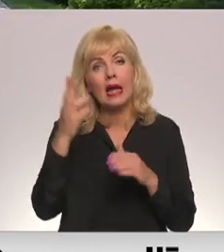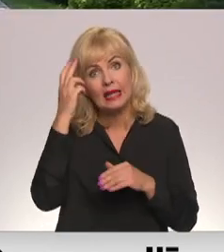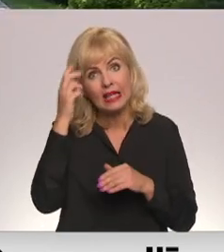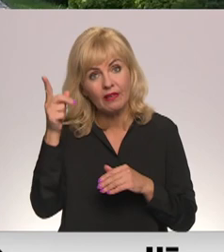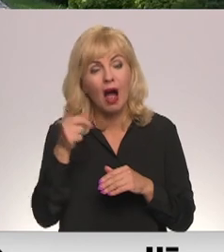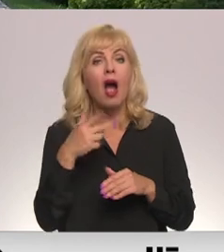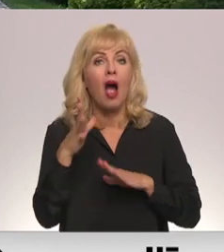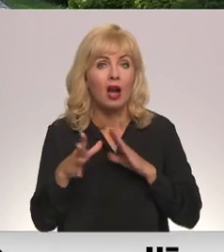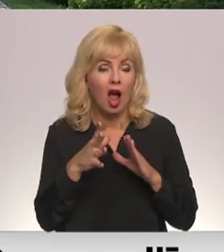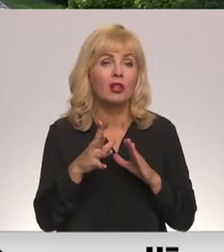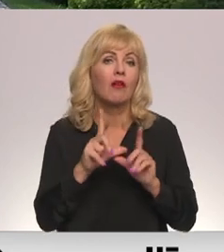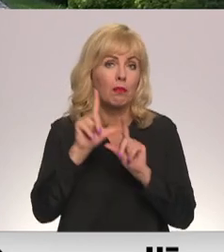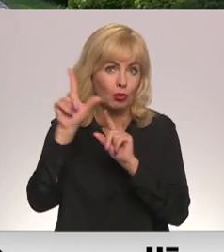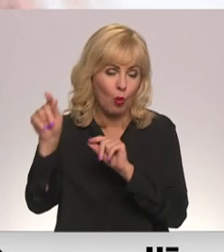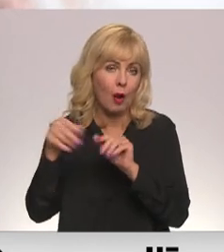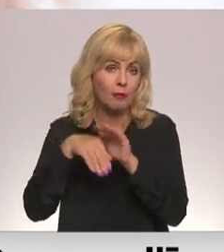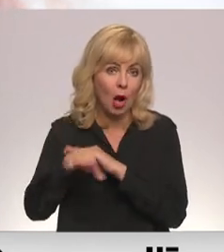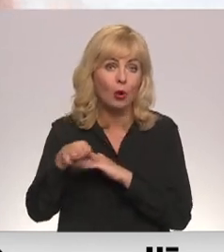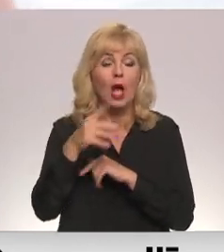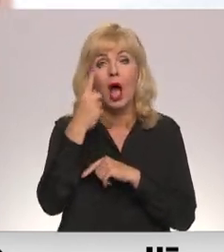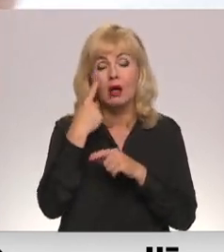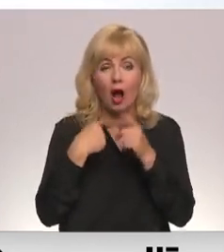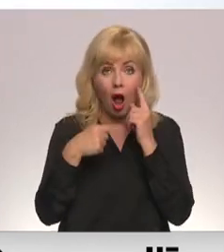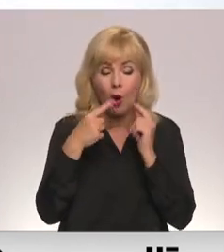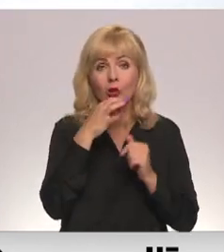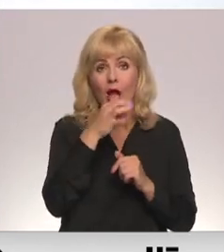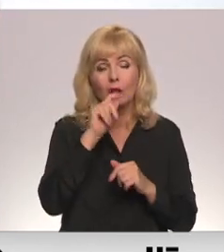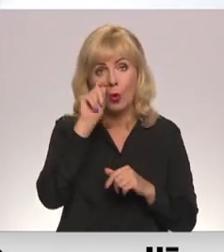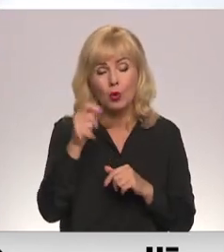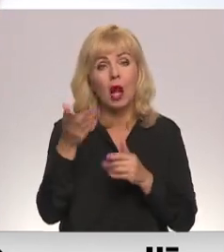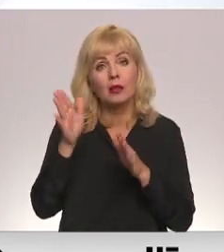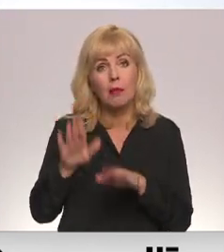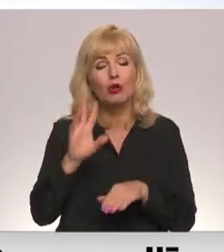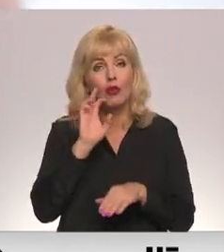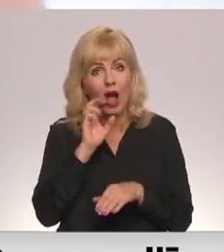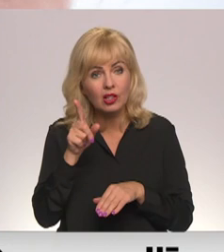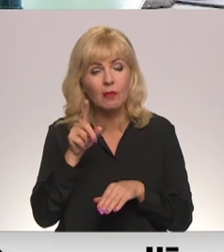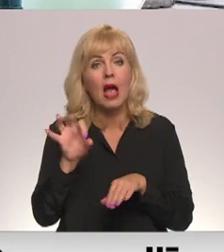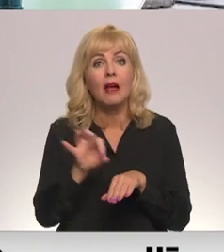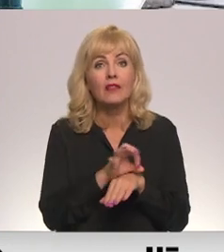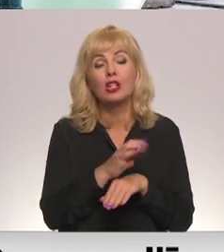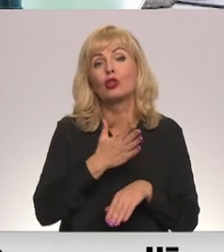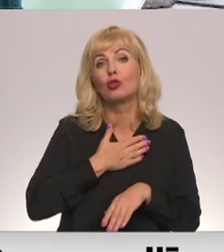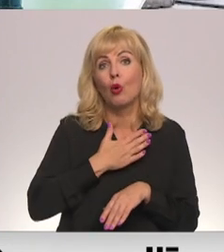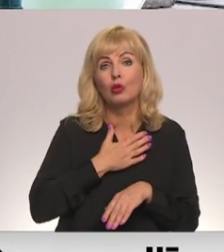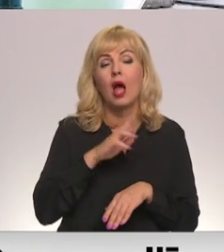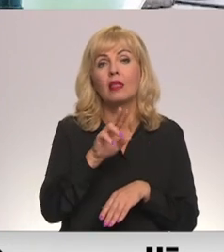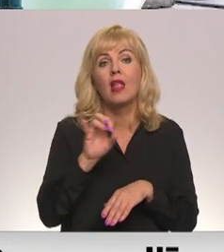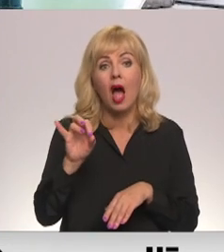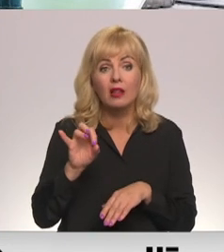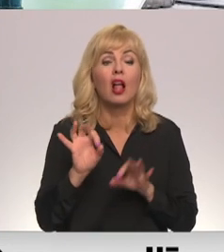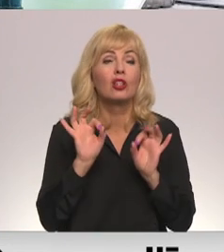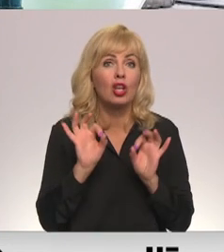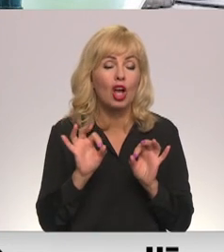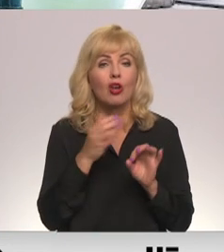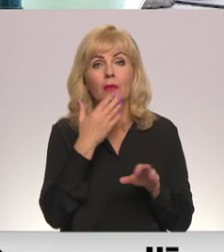viņa gatavojas prombraukšanai. Ar asarām acīs viņa saka, ka Ukrainā ir palikuši vecāki, vīrs un arī suns. Natālija atklāt atzīst, ka